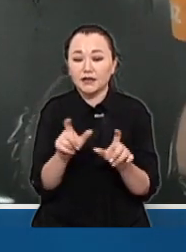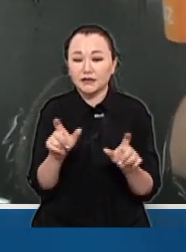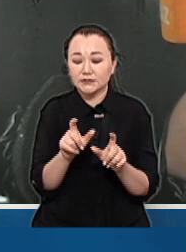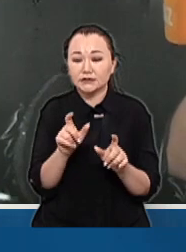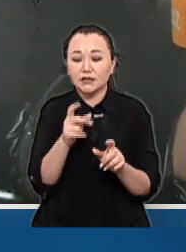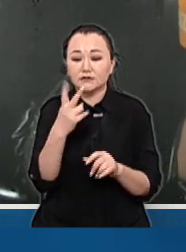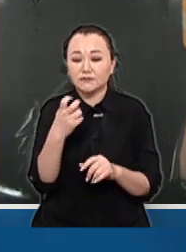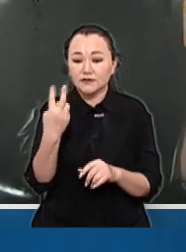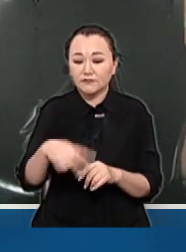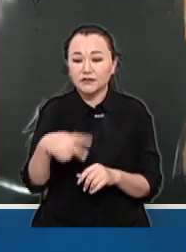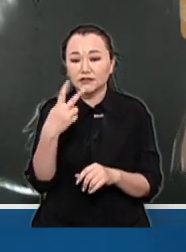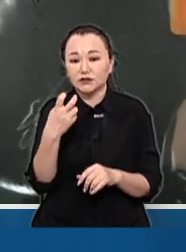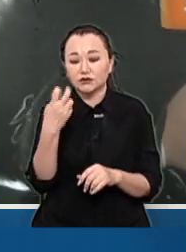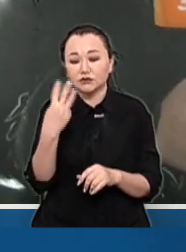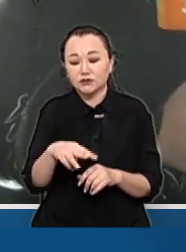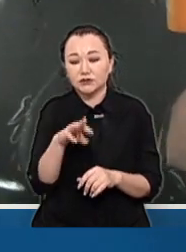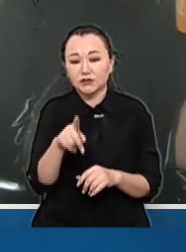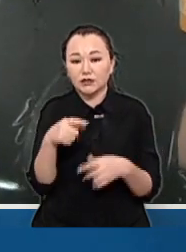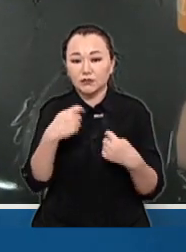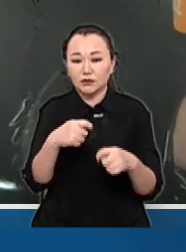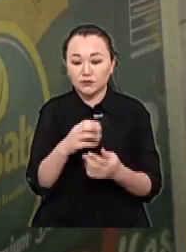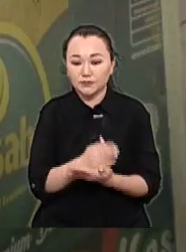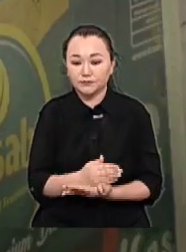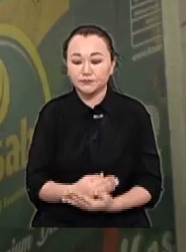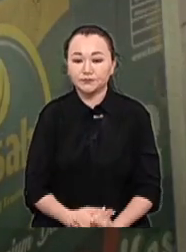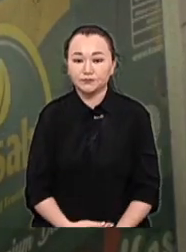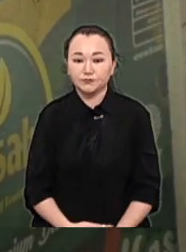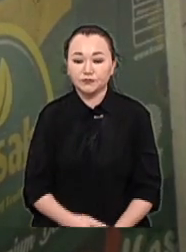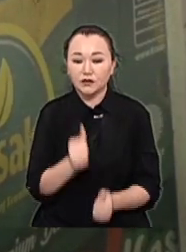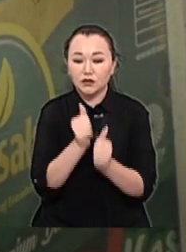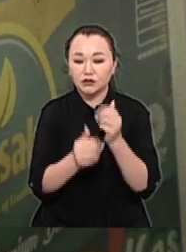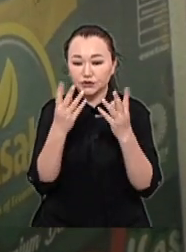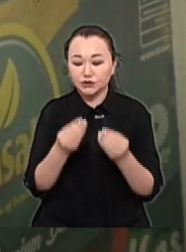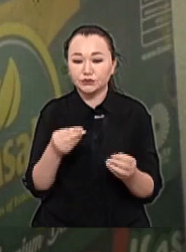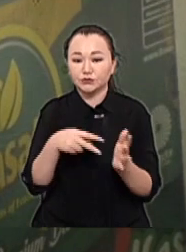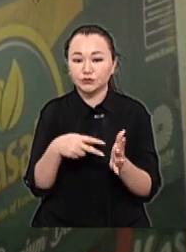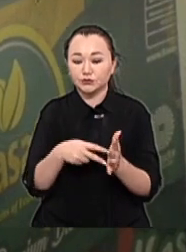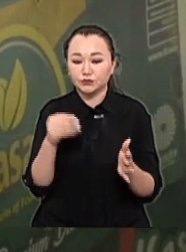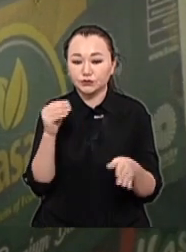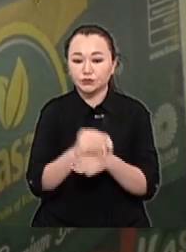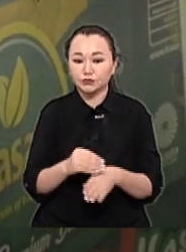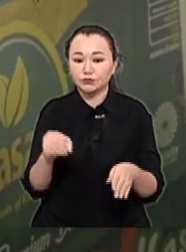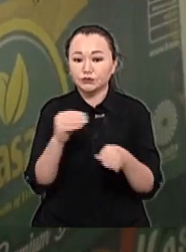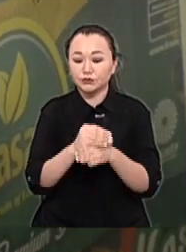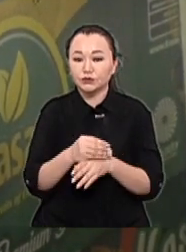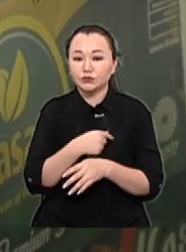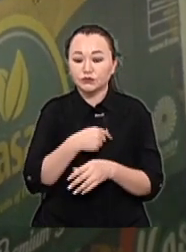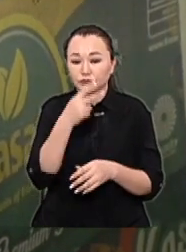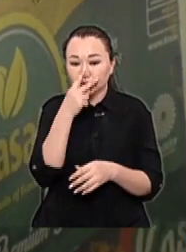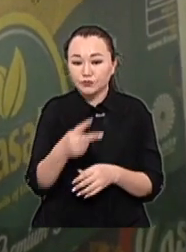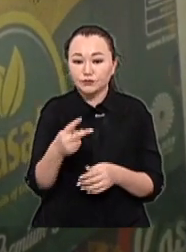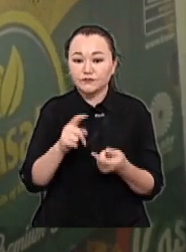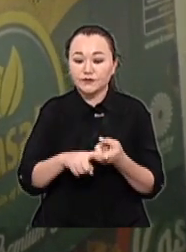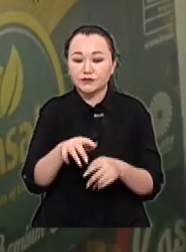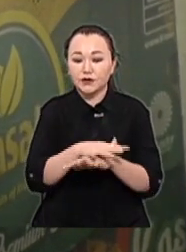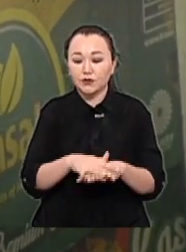дүңгіршектерде 220-230 теңгеден сатылуда. Каждыйдын бағасы көтеріліп отыр. Біз де ондай қараймыз ғой,